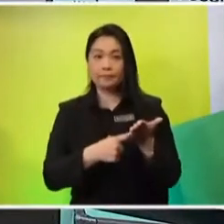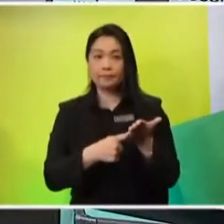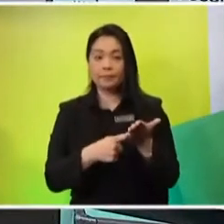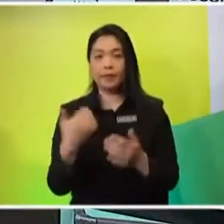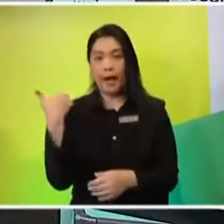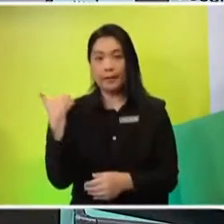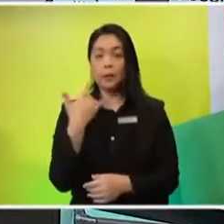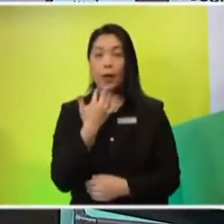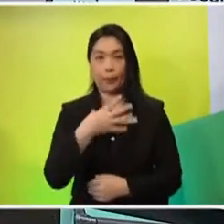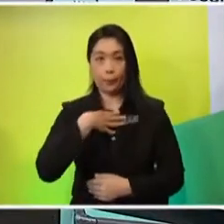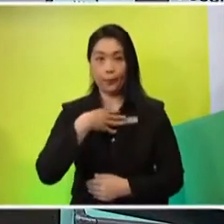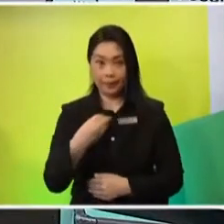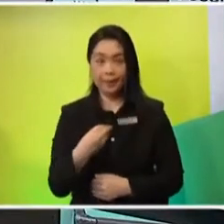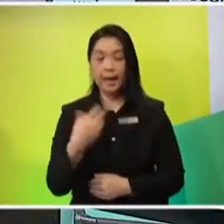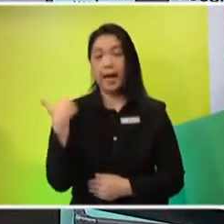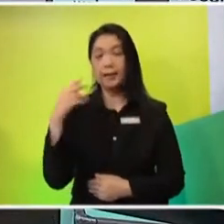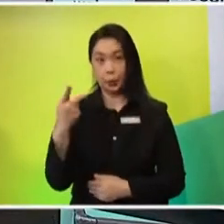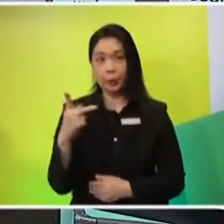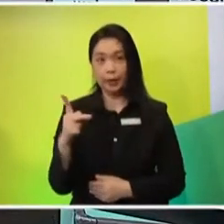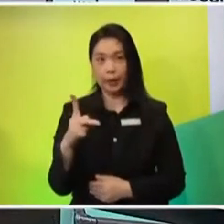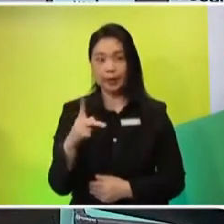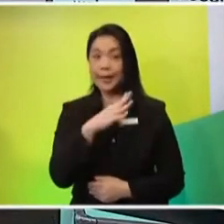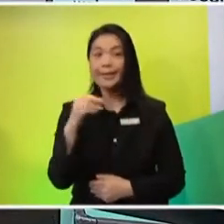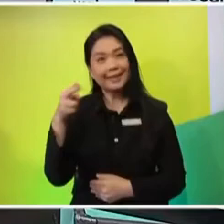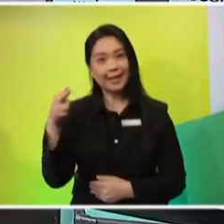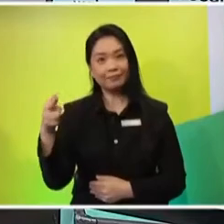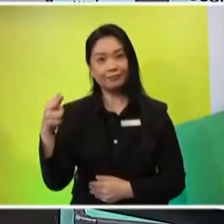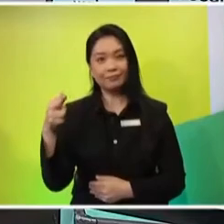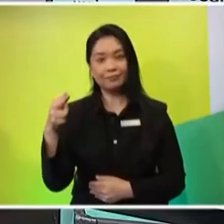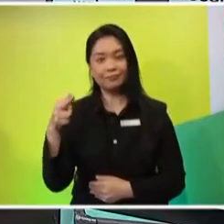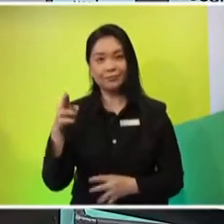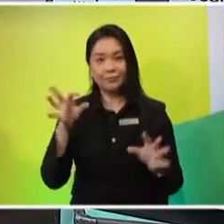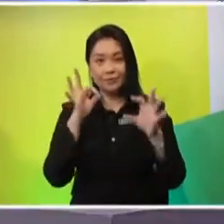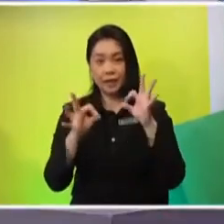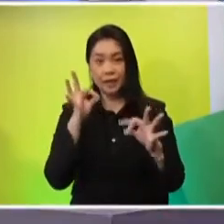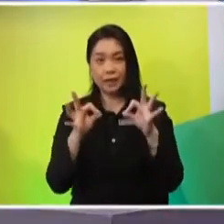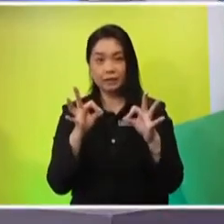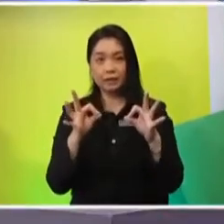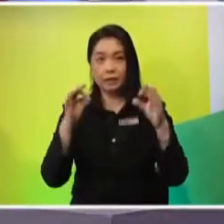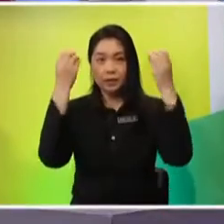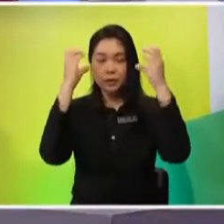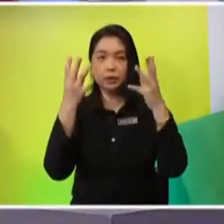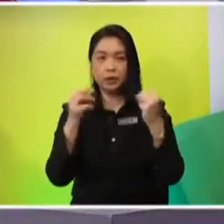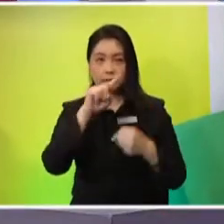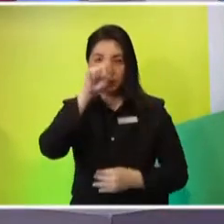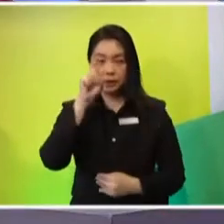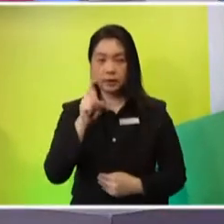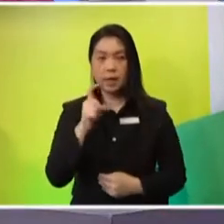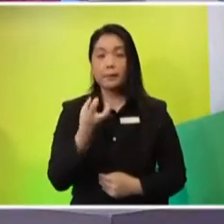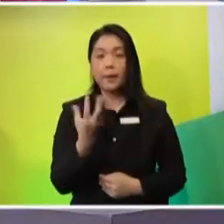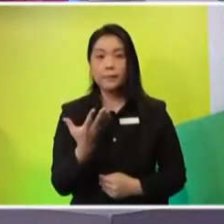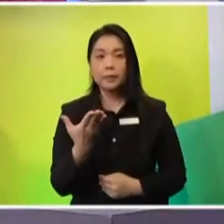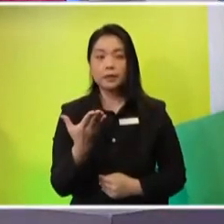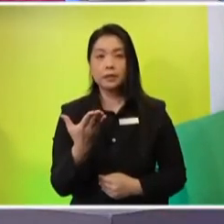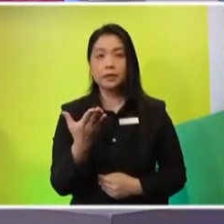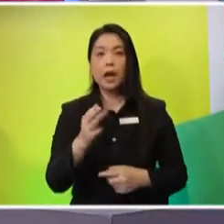warna putih, kuning, hijau. Alright. Kalaulah cikgu nak tanyalah, berapa